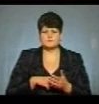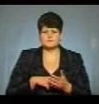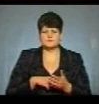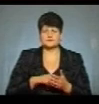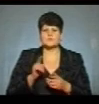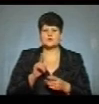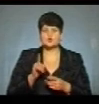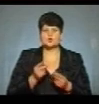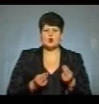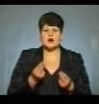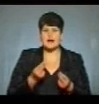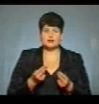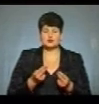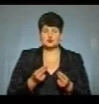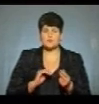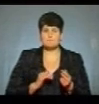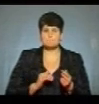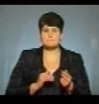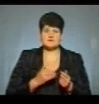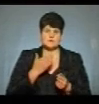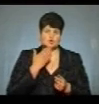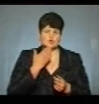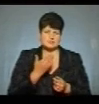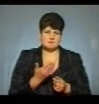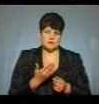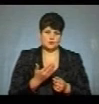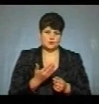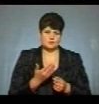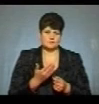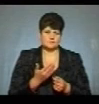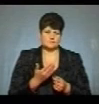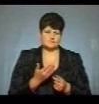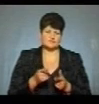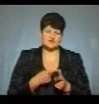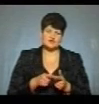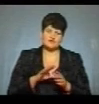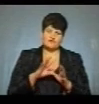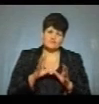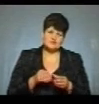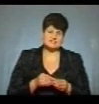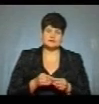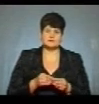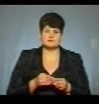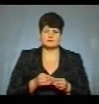Власне, щодо грального бізнесу, запитують, чи всі гральні